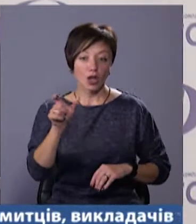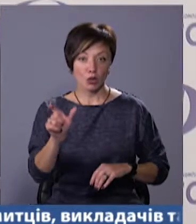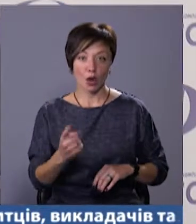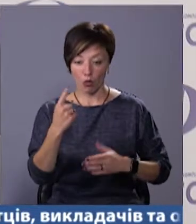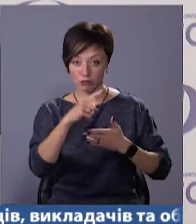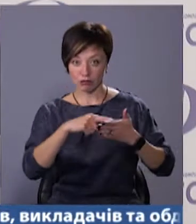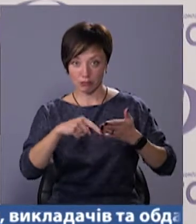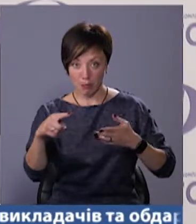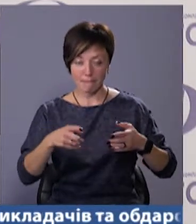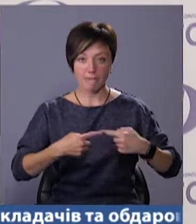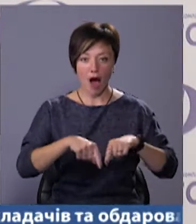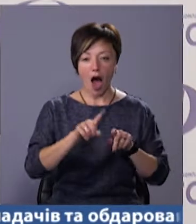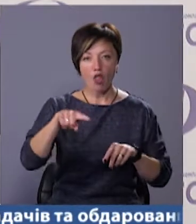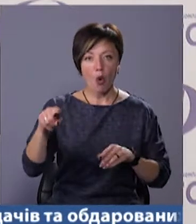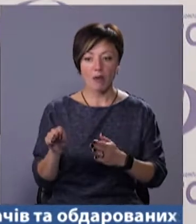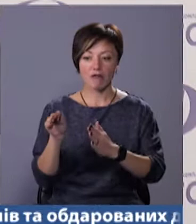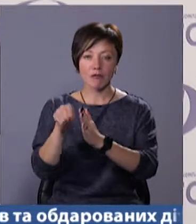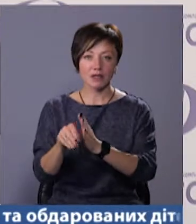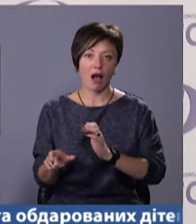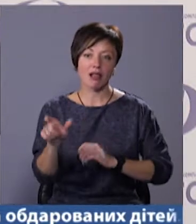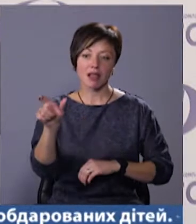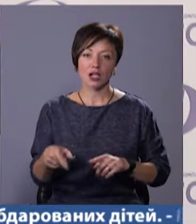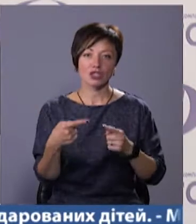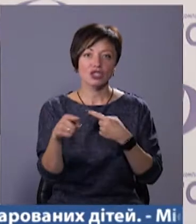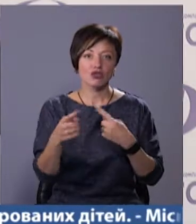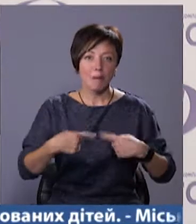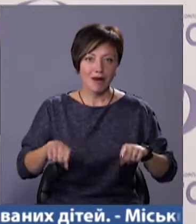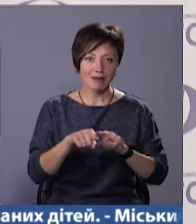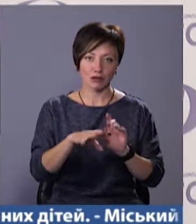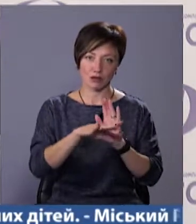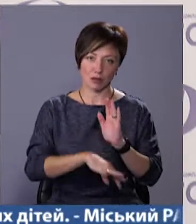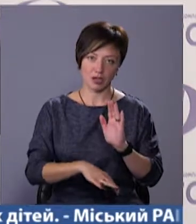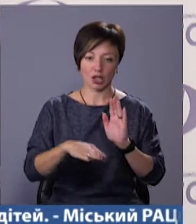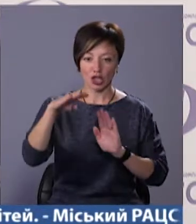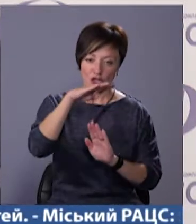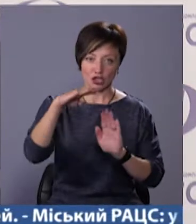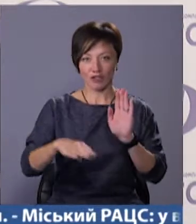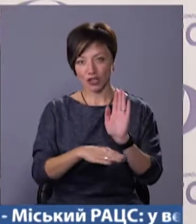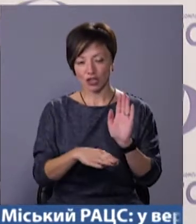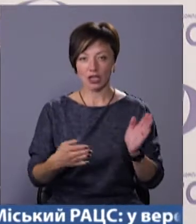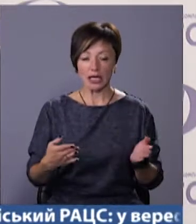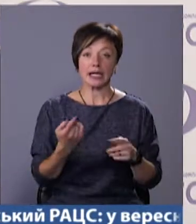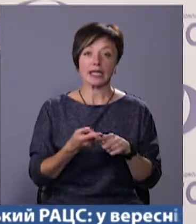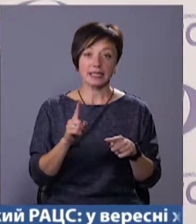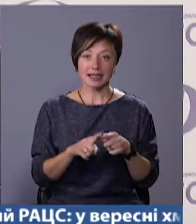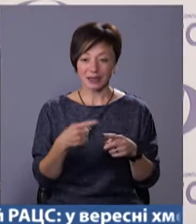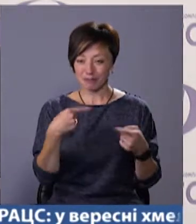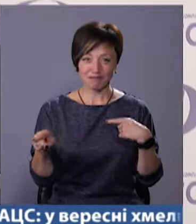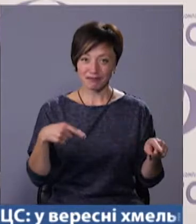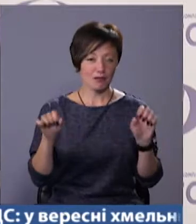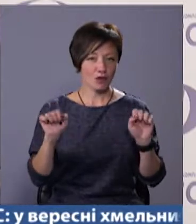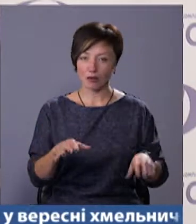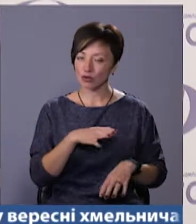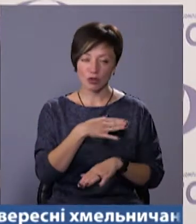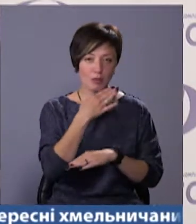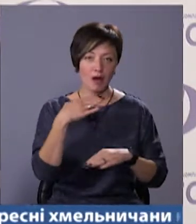одну партію, а номер вписувати кандидата з іншого партійного списку, там нижче, вище. І ці неузгодженості, їх може бути дуже багато,